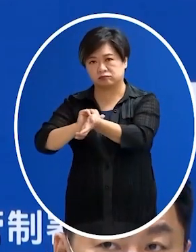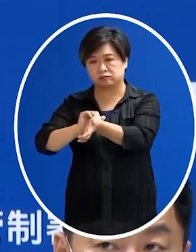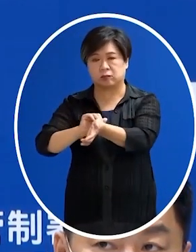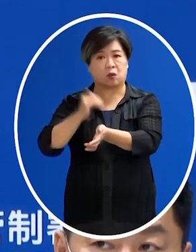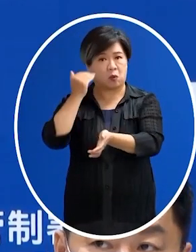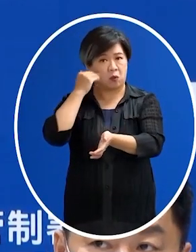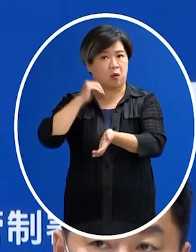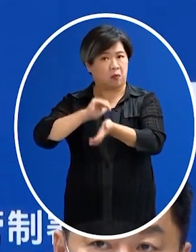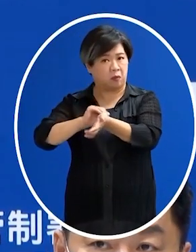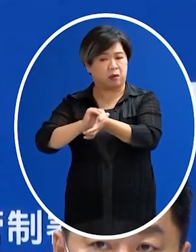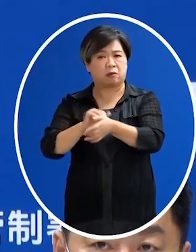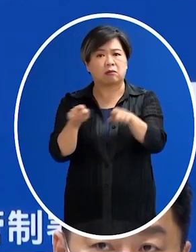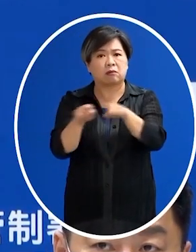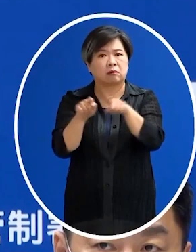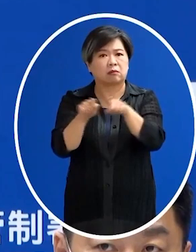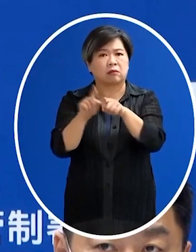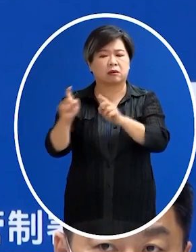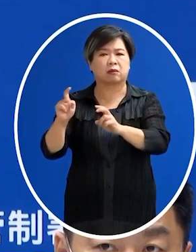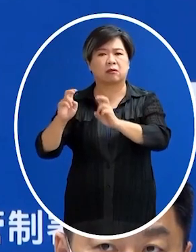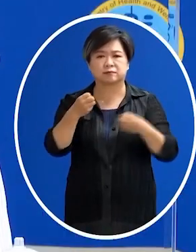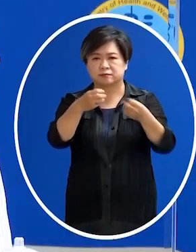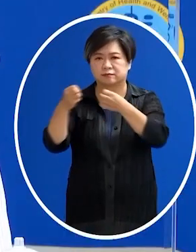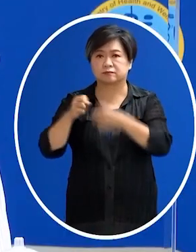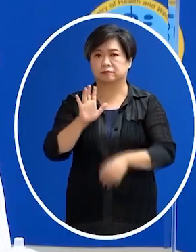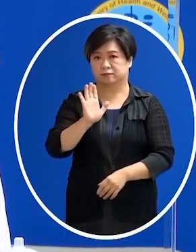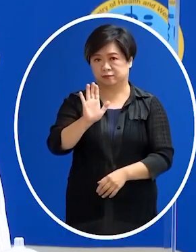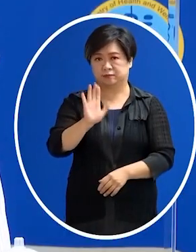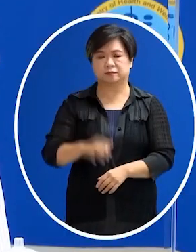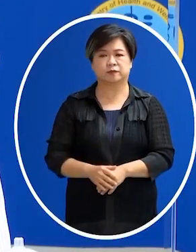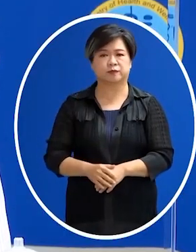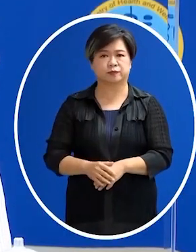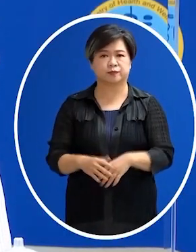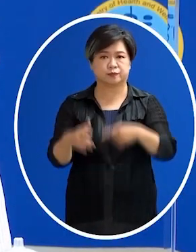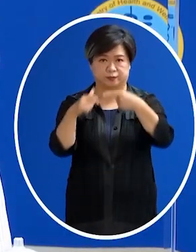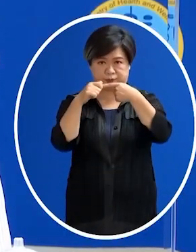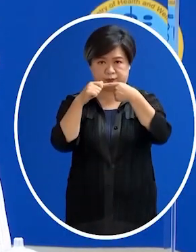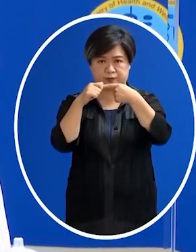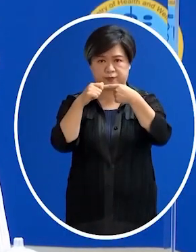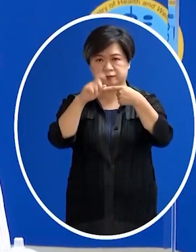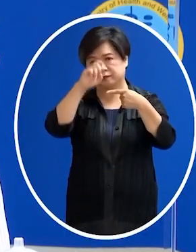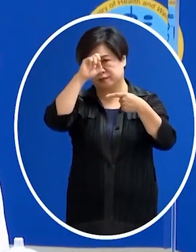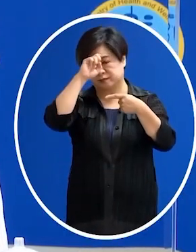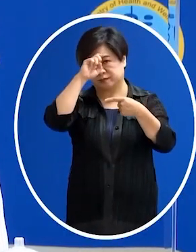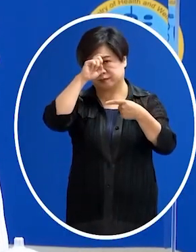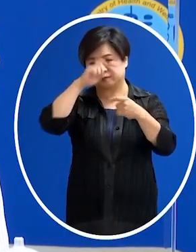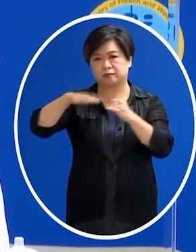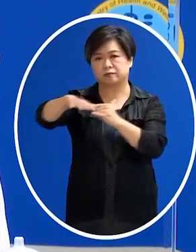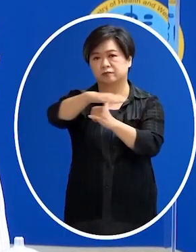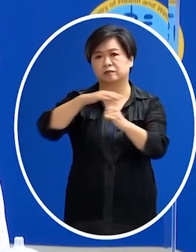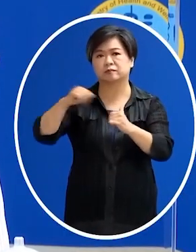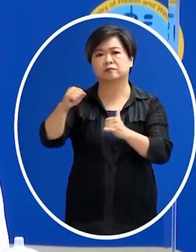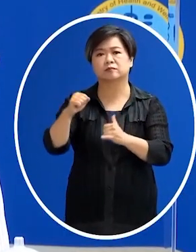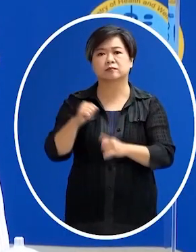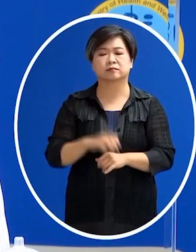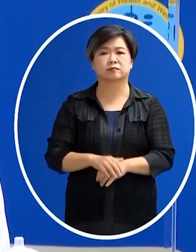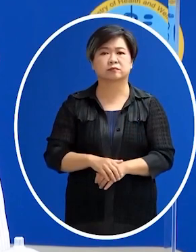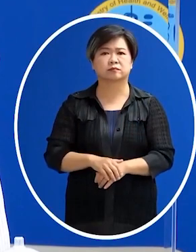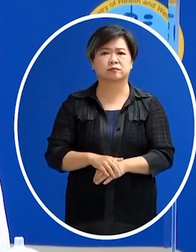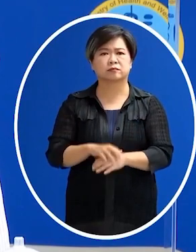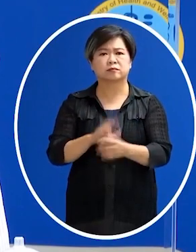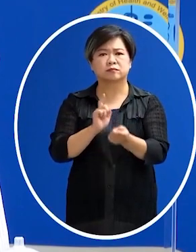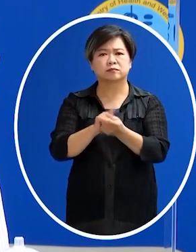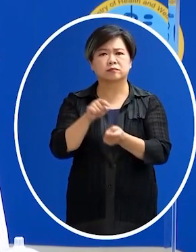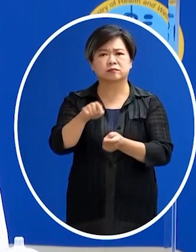要禁止搭乘大众运输工具。 那第一个当然还是希望全国现在在面临这样的